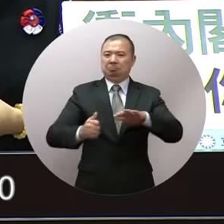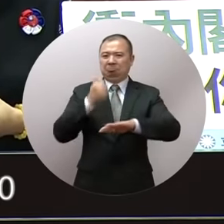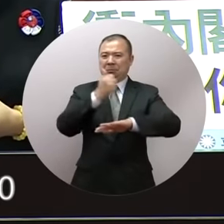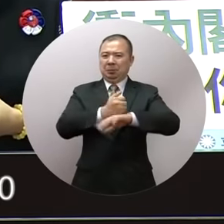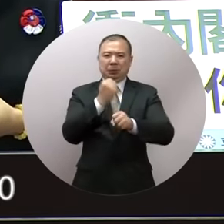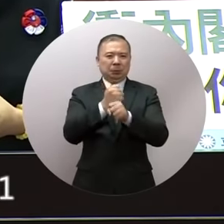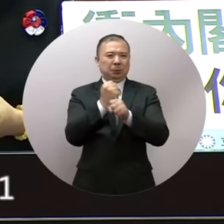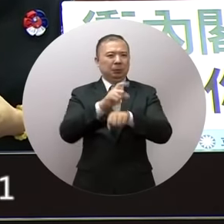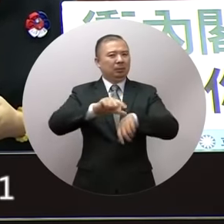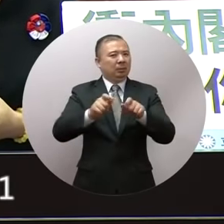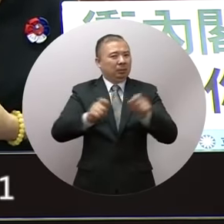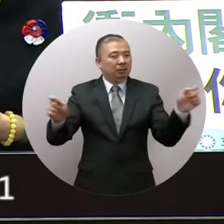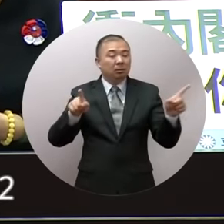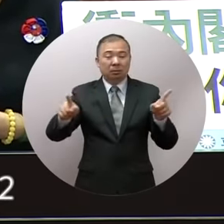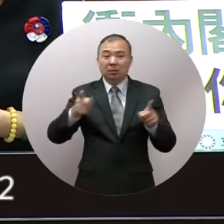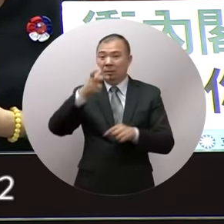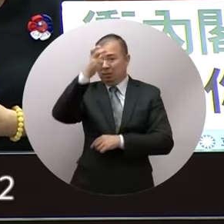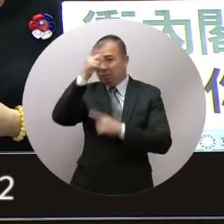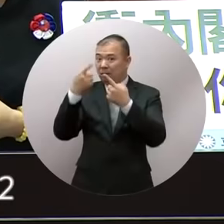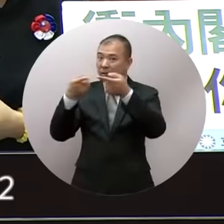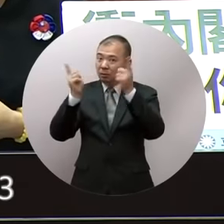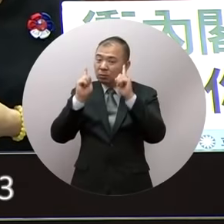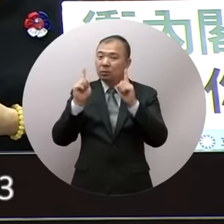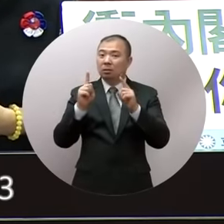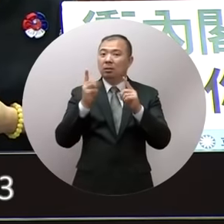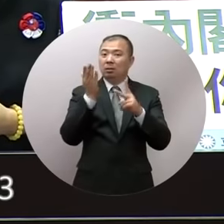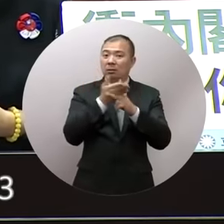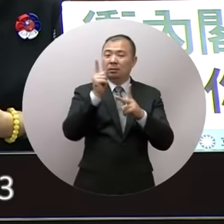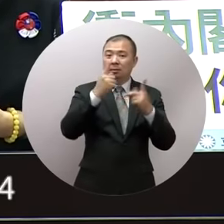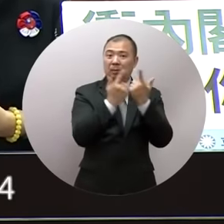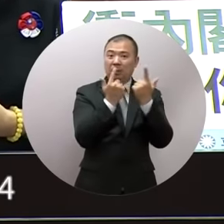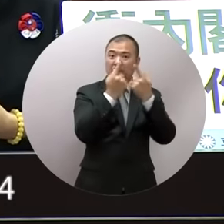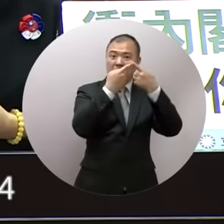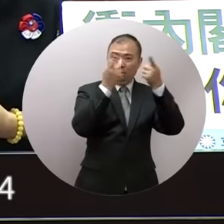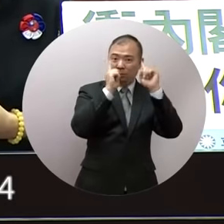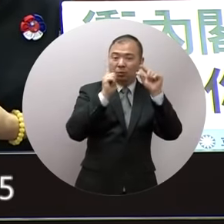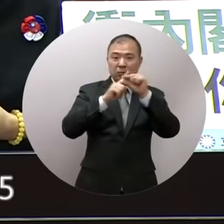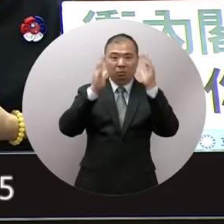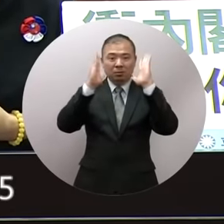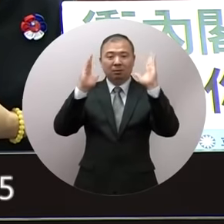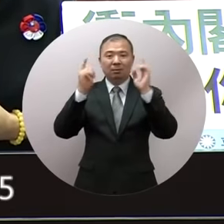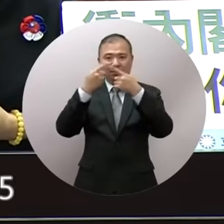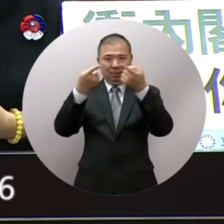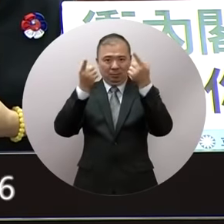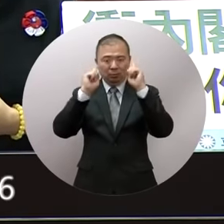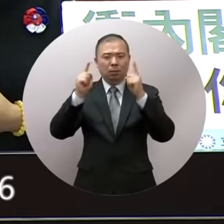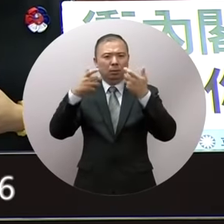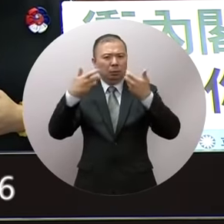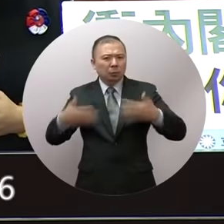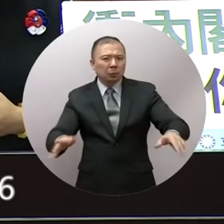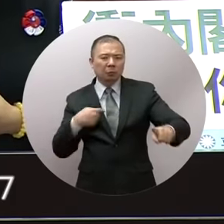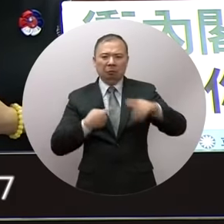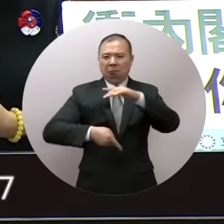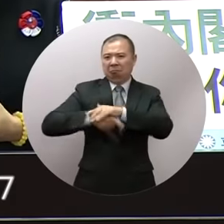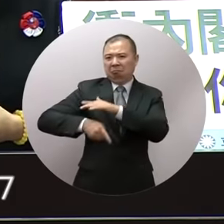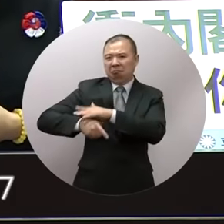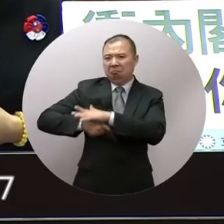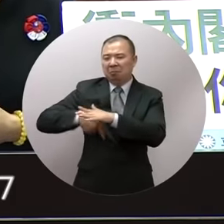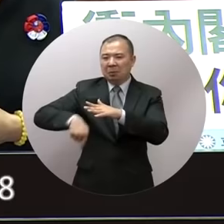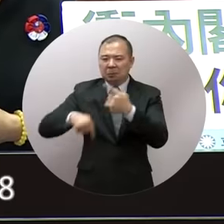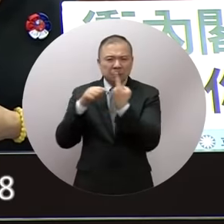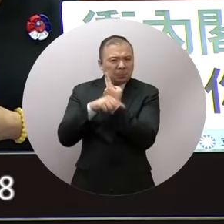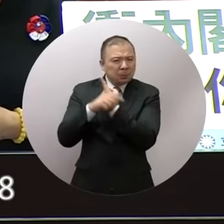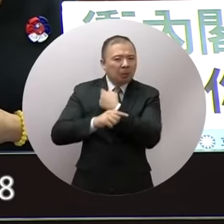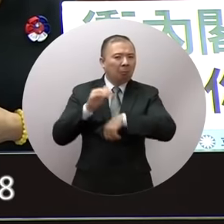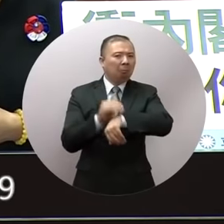其实警察大学啊，或者是还有现在台北大学啊、中正大学有很多犯罪学家，我刚刚啊，是不是能够把